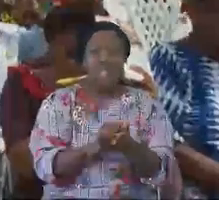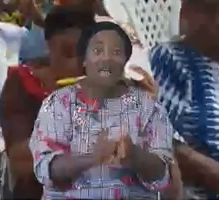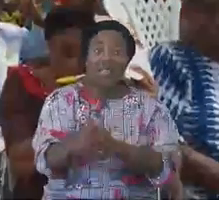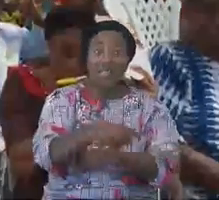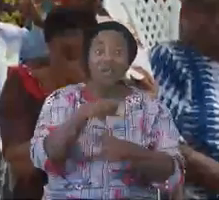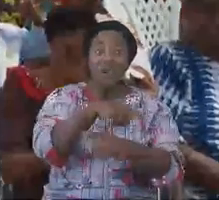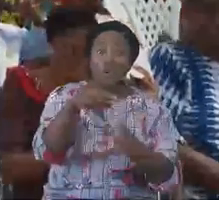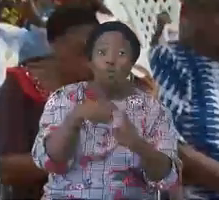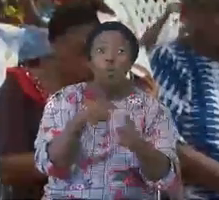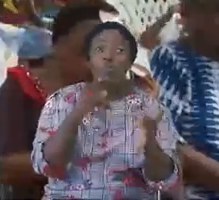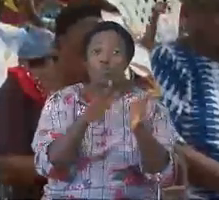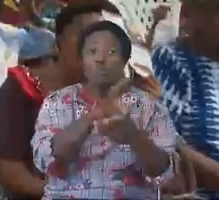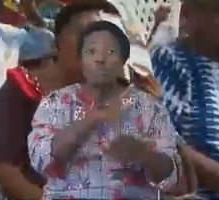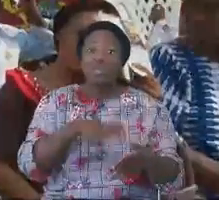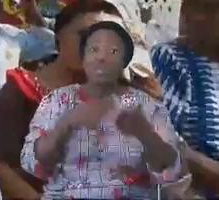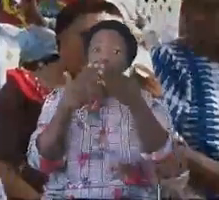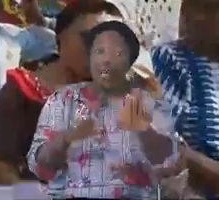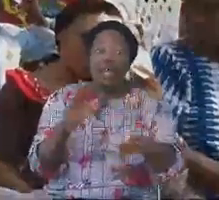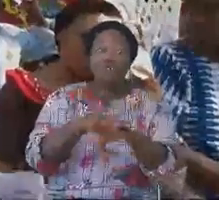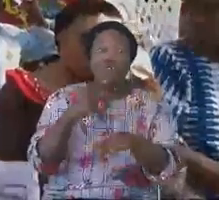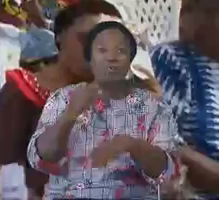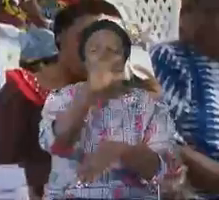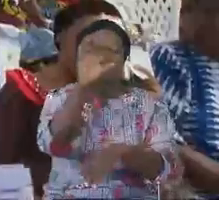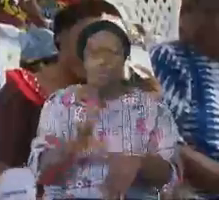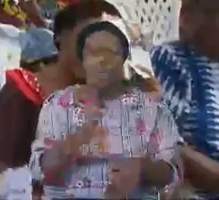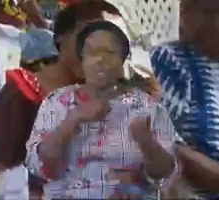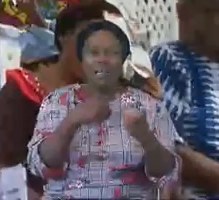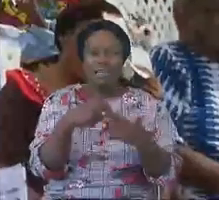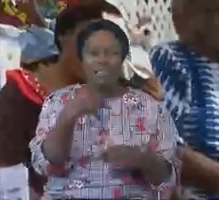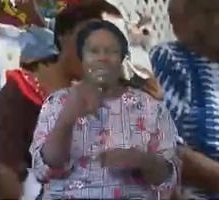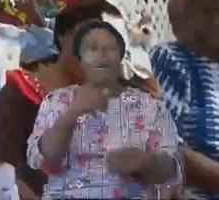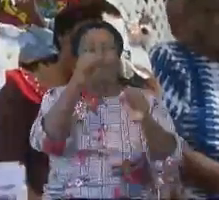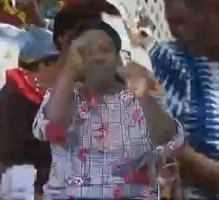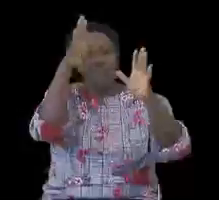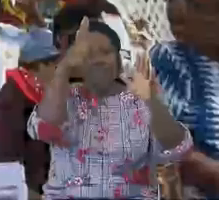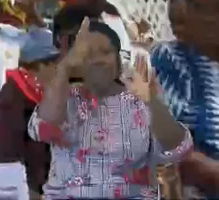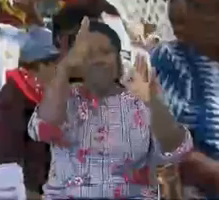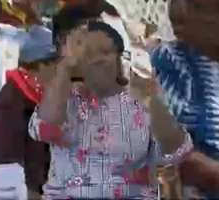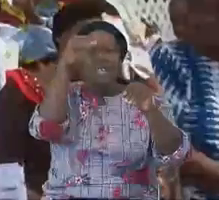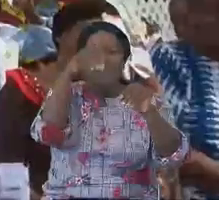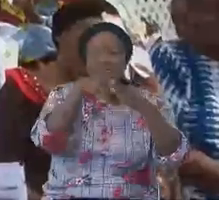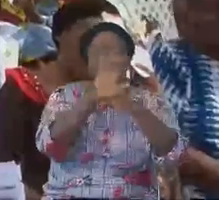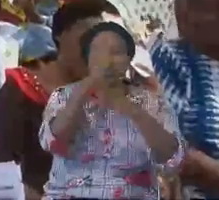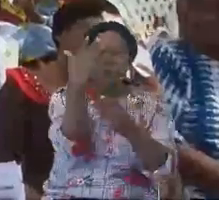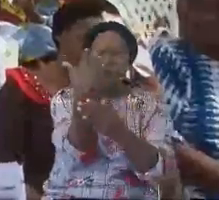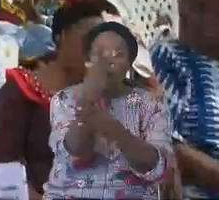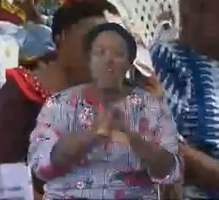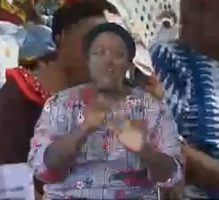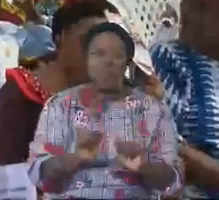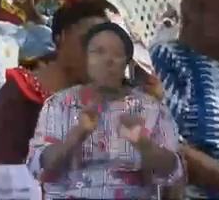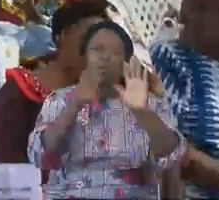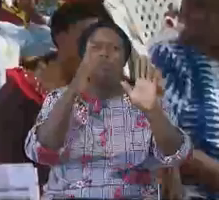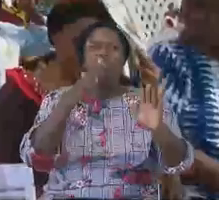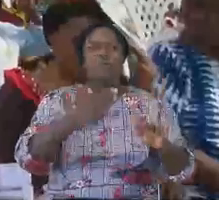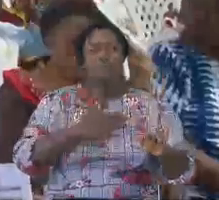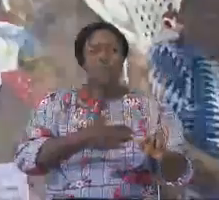Partout où tu es, dans le monde, comprends que ce jour-là, quand Christ est mort sur la croix, il